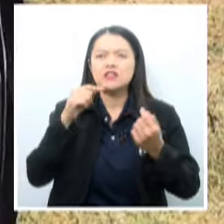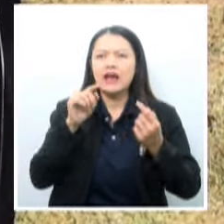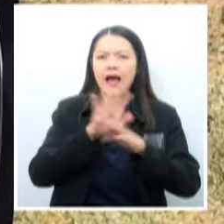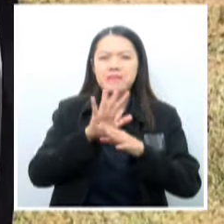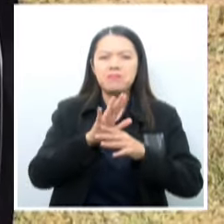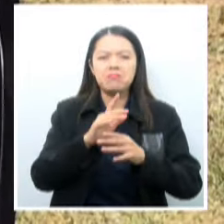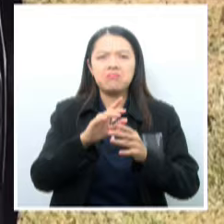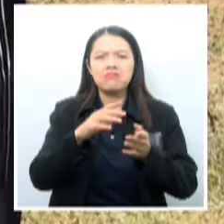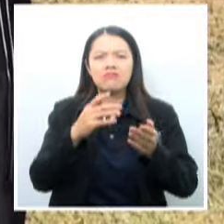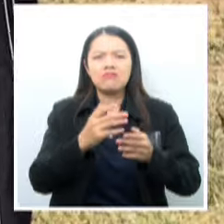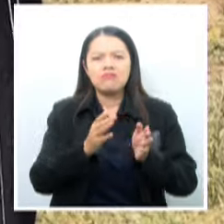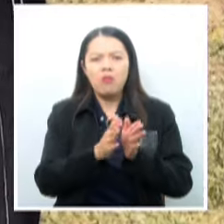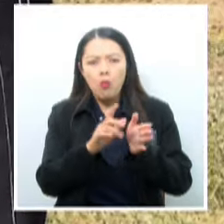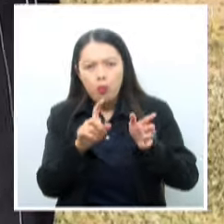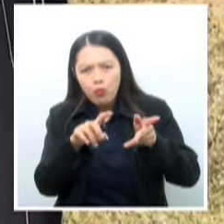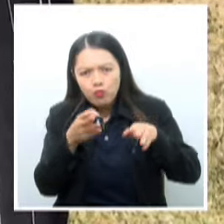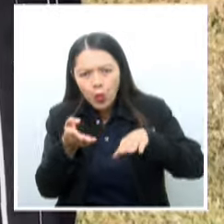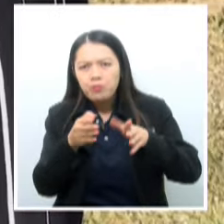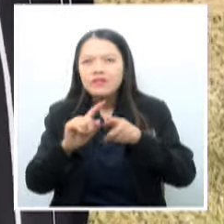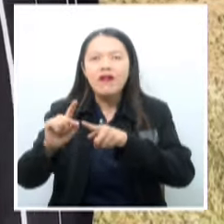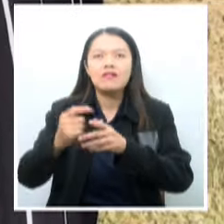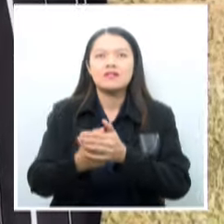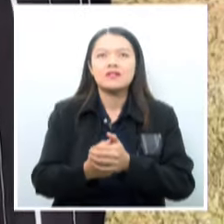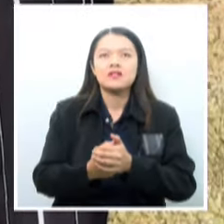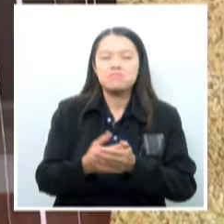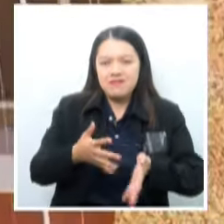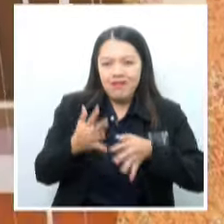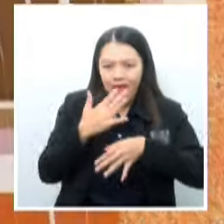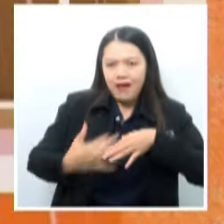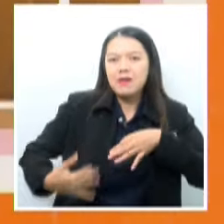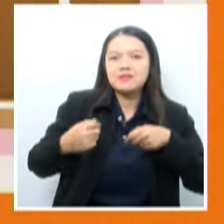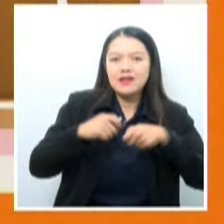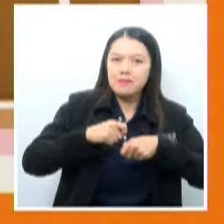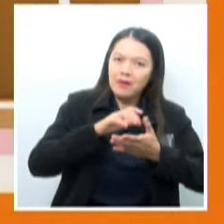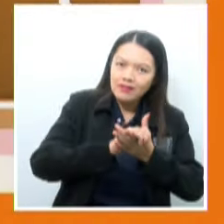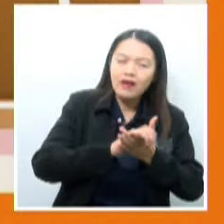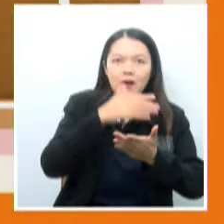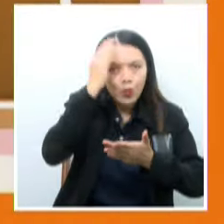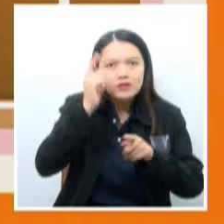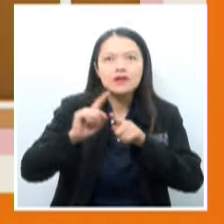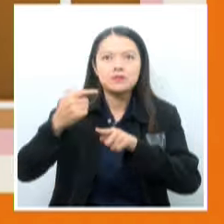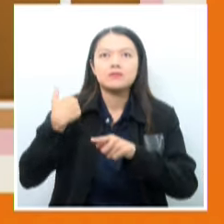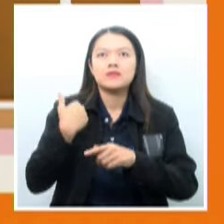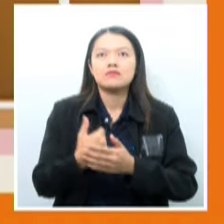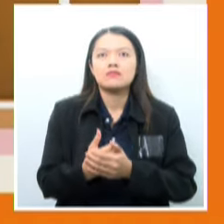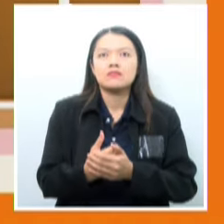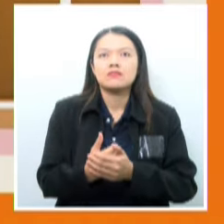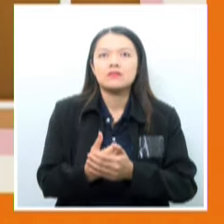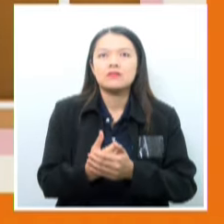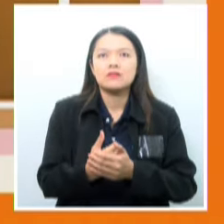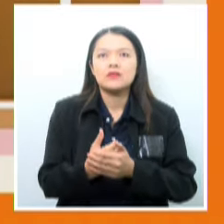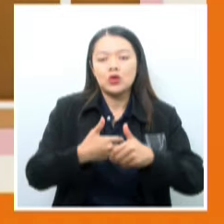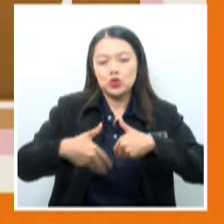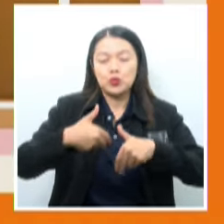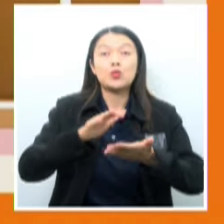านในจะเป็นอีกลายนึงใช้สำหรับงานมงคลครับ ค่ะสำหรับกิจกรรมชุมนุมงานวิถีไทยทรงดำประจำถิ่น